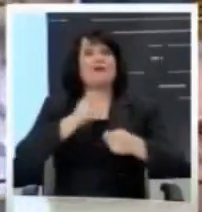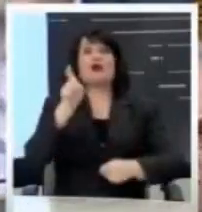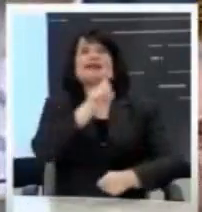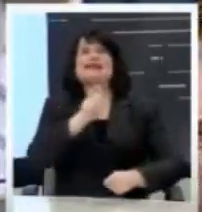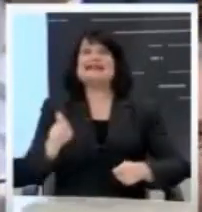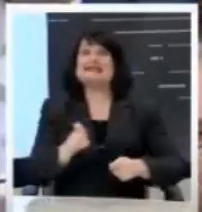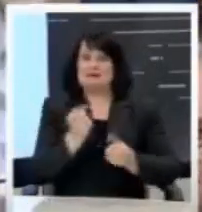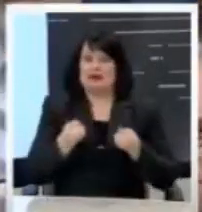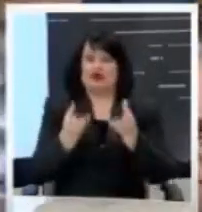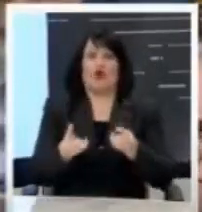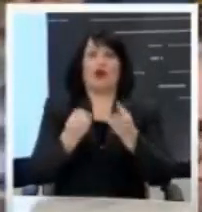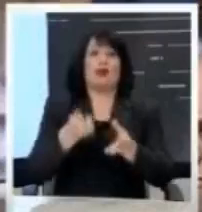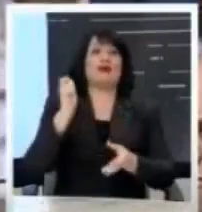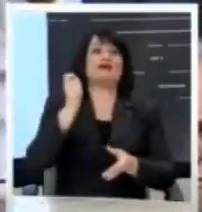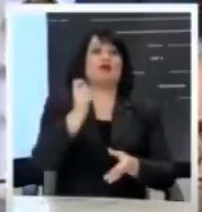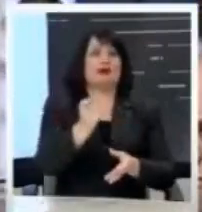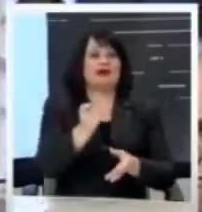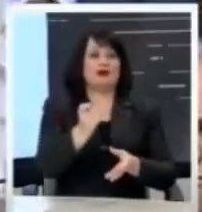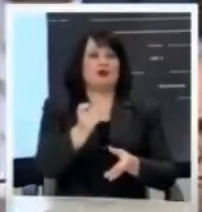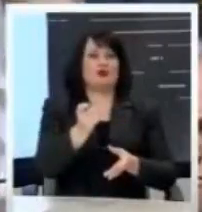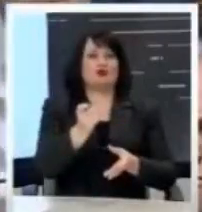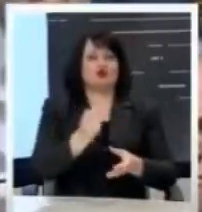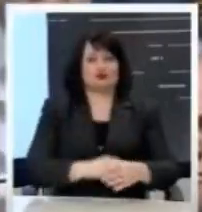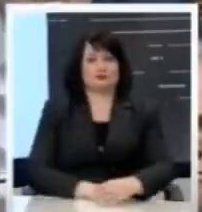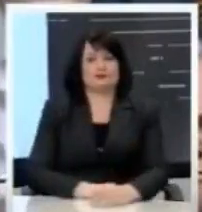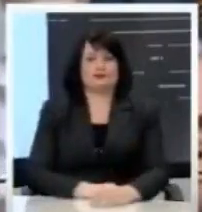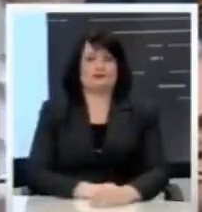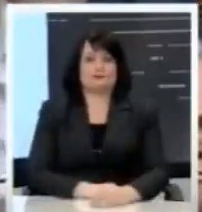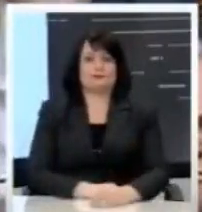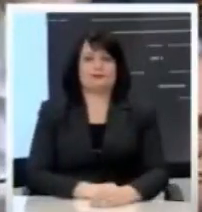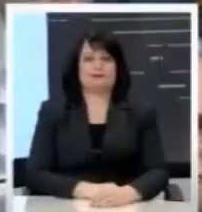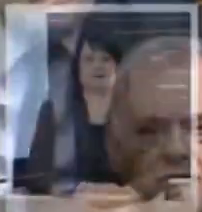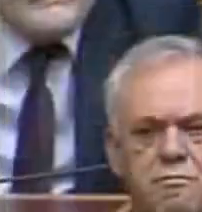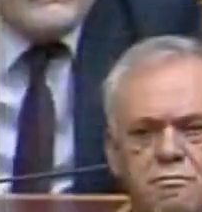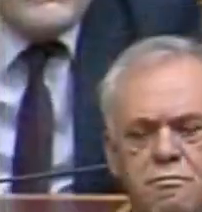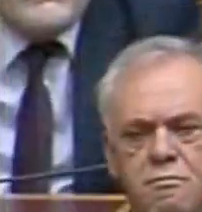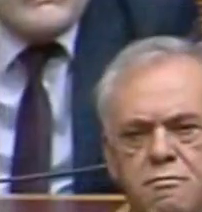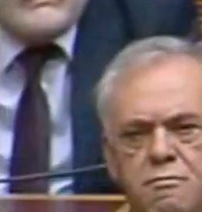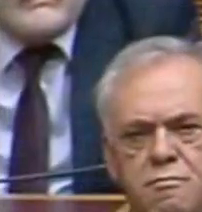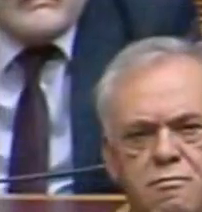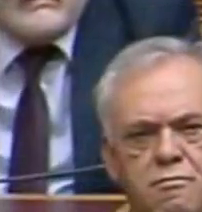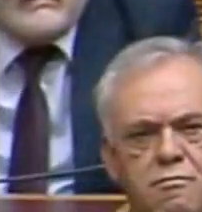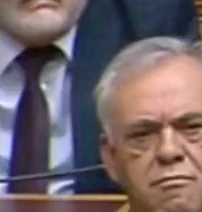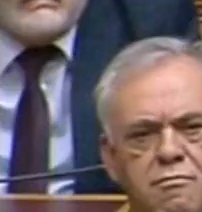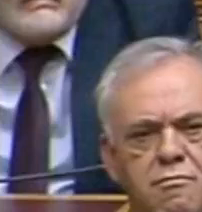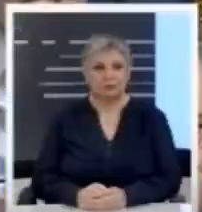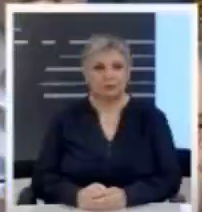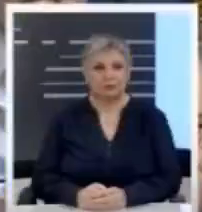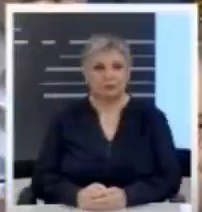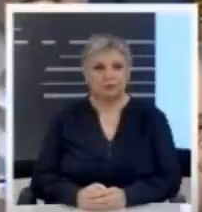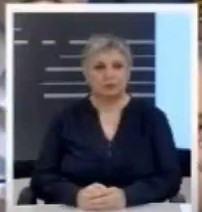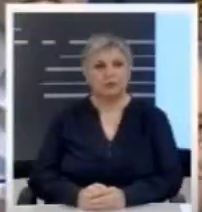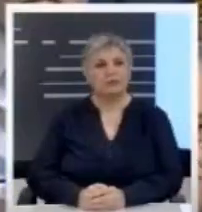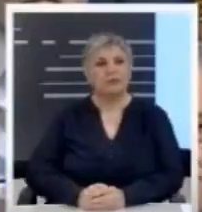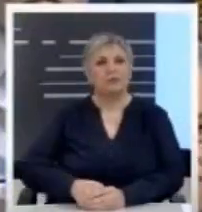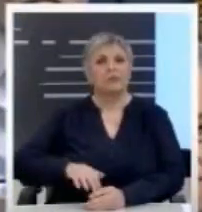με τα δώρα σε πολιτικούς, είναι η διαφθορά και τα ατελείωτα σκάνδαλα του λευκού κολάρου. Και